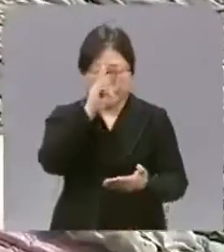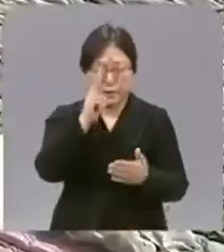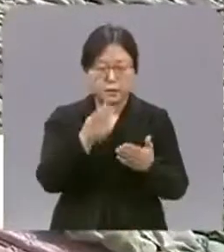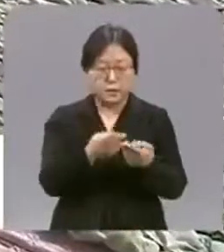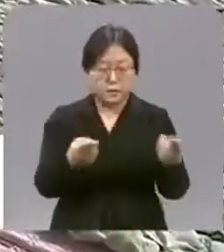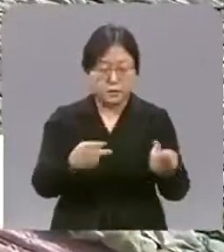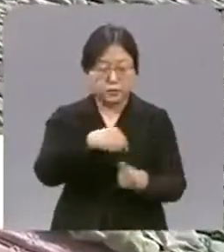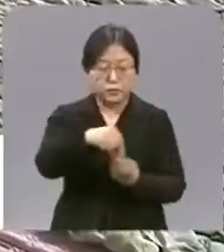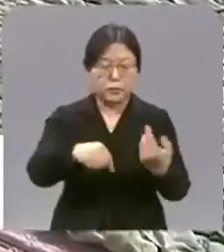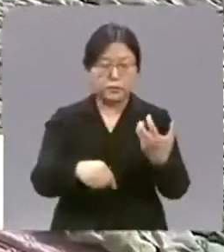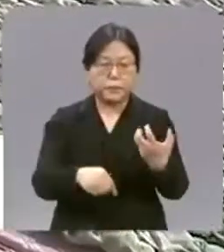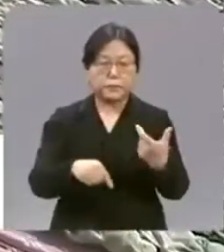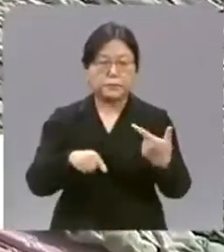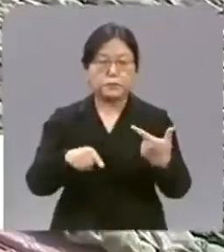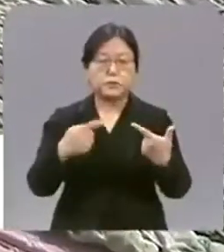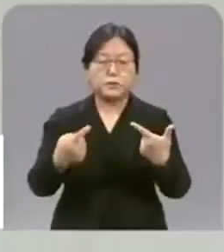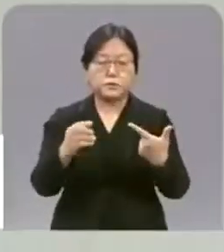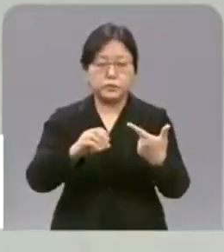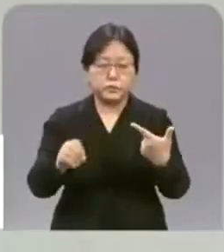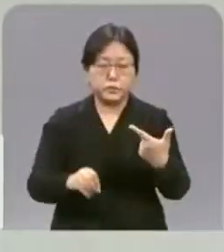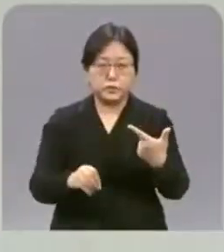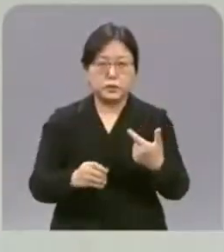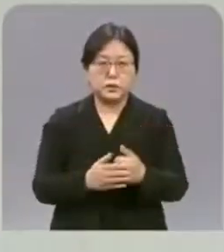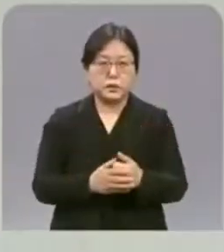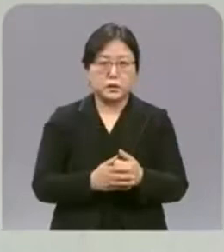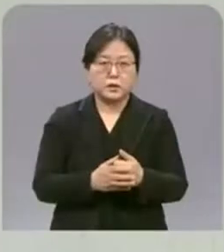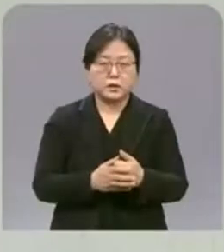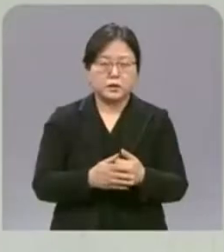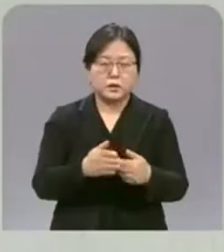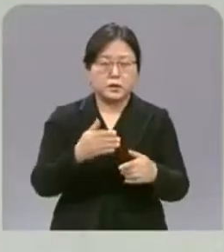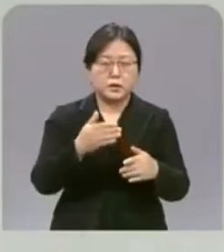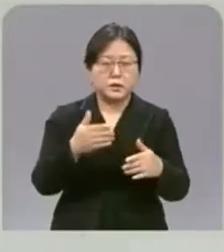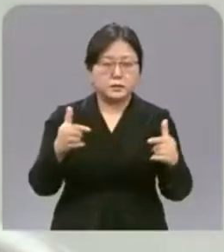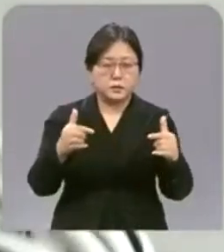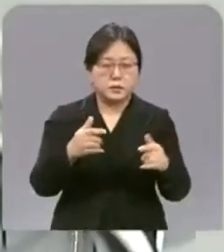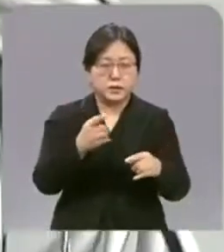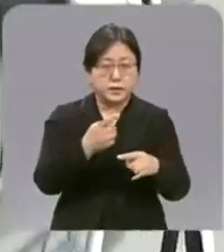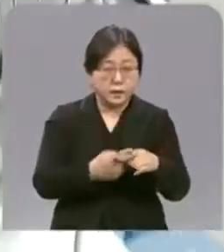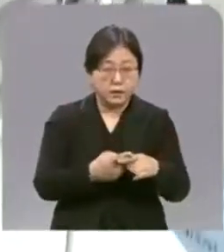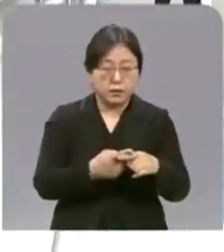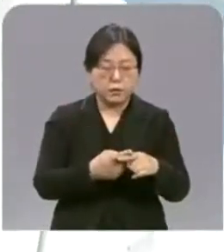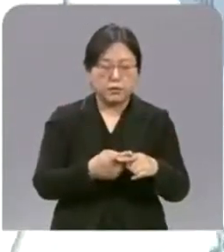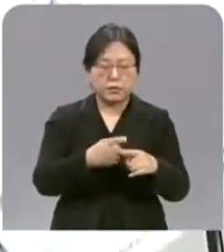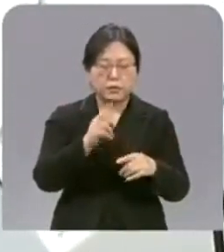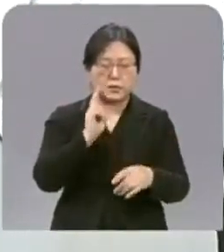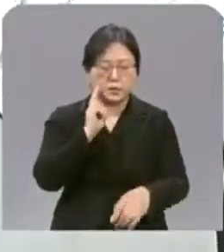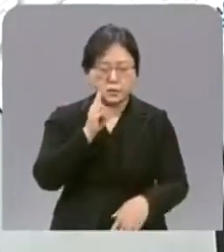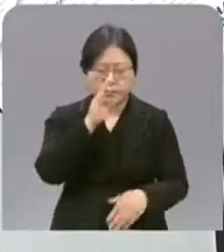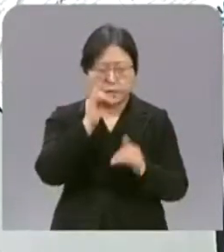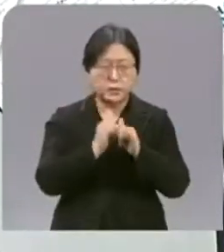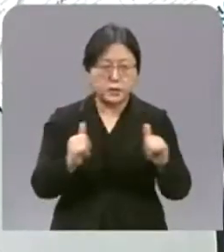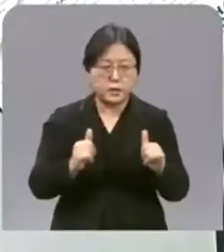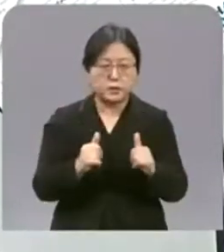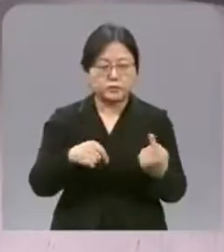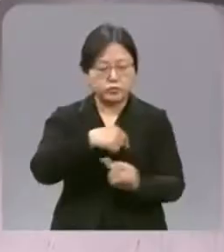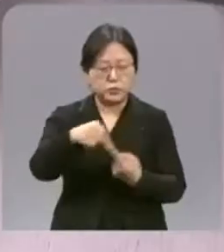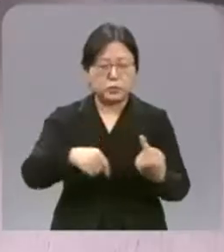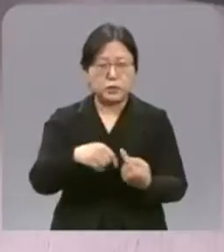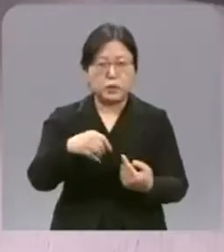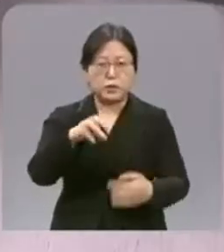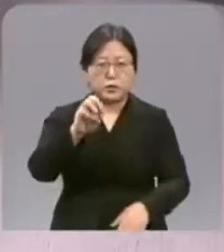가동률은 86.1%입니다. 준 중환자 병상 가동률도 계속 높아지고 있는데요.